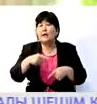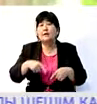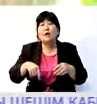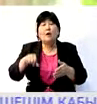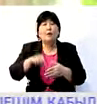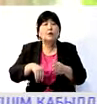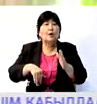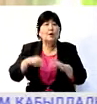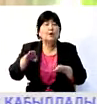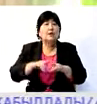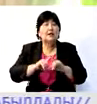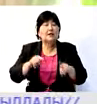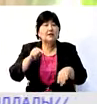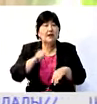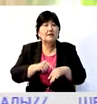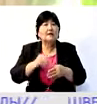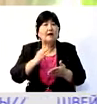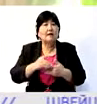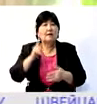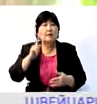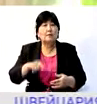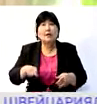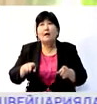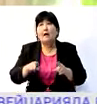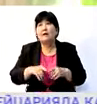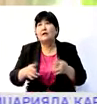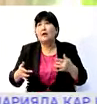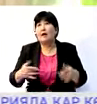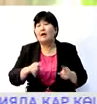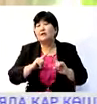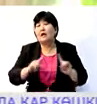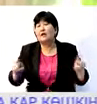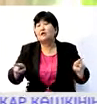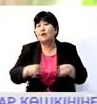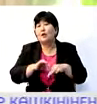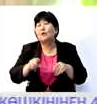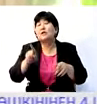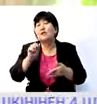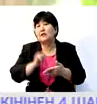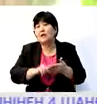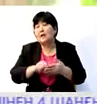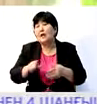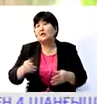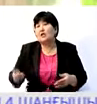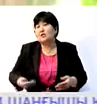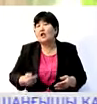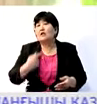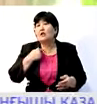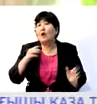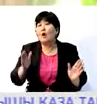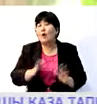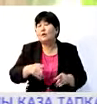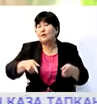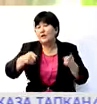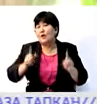жоғары деңгейде ерекше әсер қалдыра білді. Әдеттегі концерттерден ерекше өтті деп те айта аламыз, себебі жанды дауыстың аты жанды дауыс,